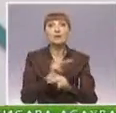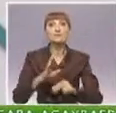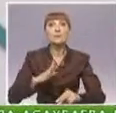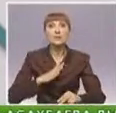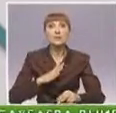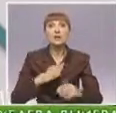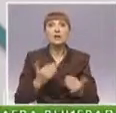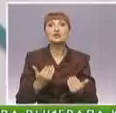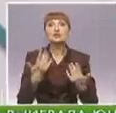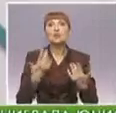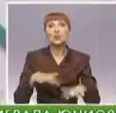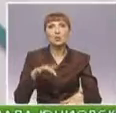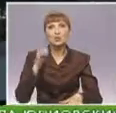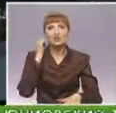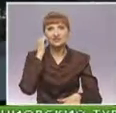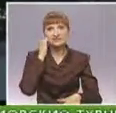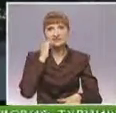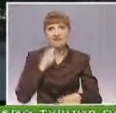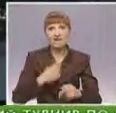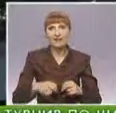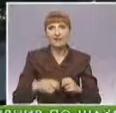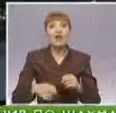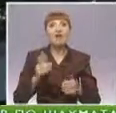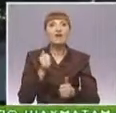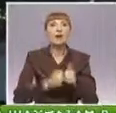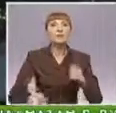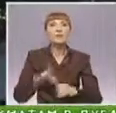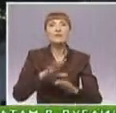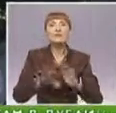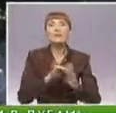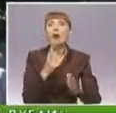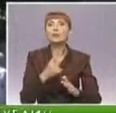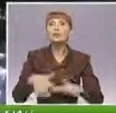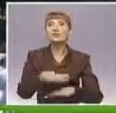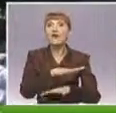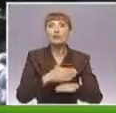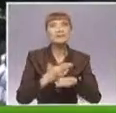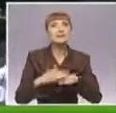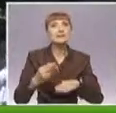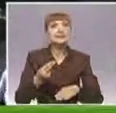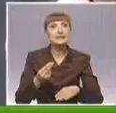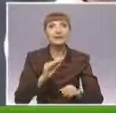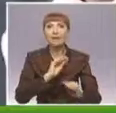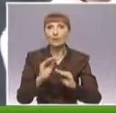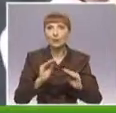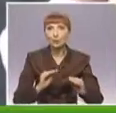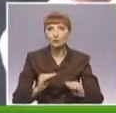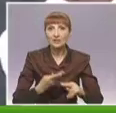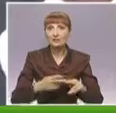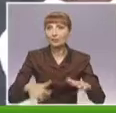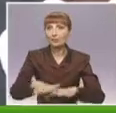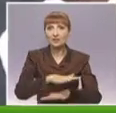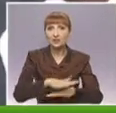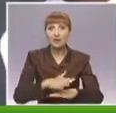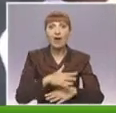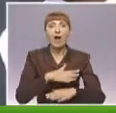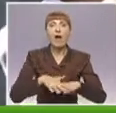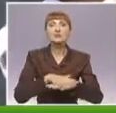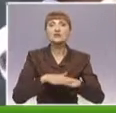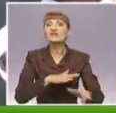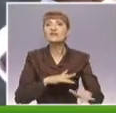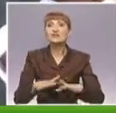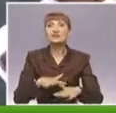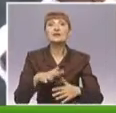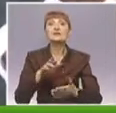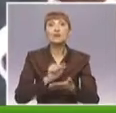реконструированы, приходят уже негодность. В каждом районе выбрано по одному двору и выделены деньги на благоустройство этих площадок. Общественное движение